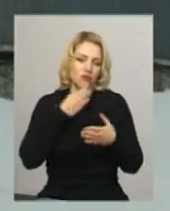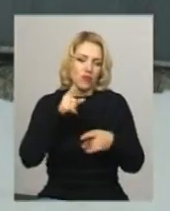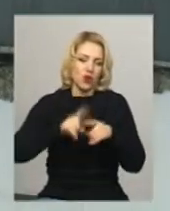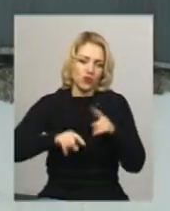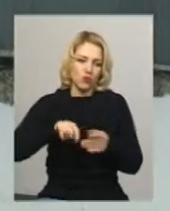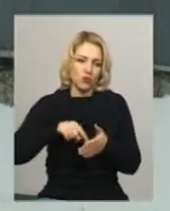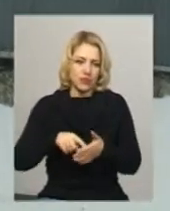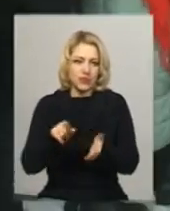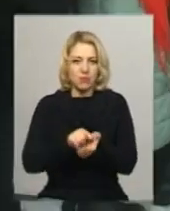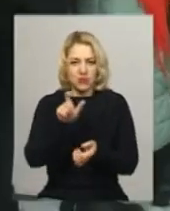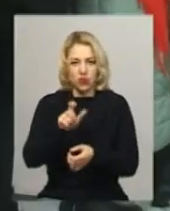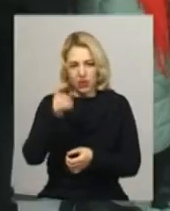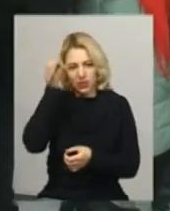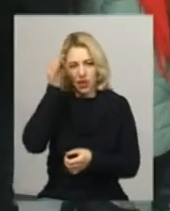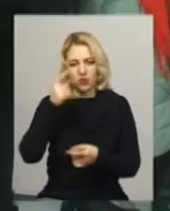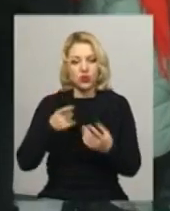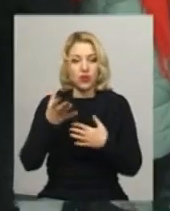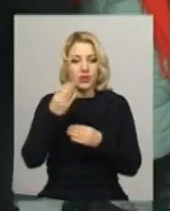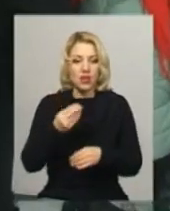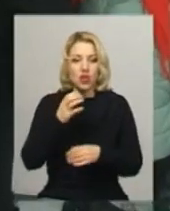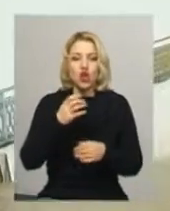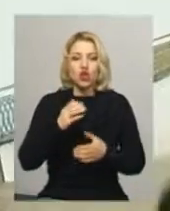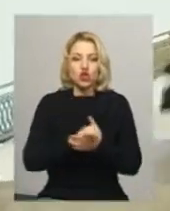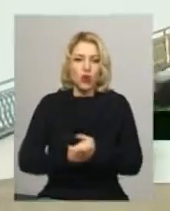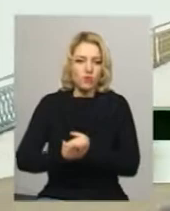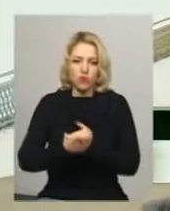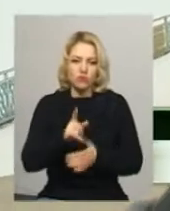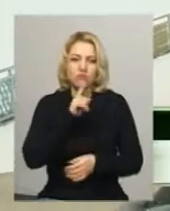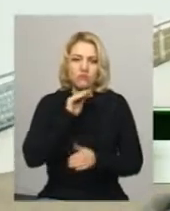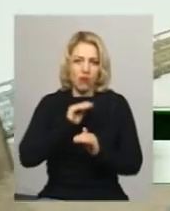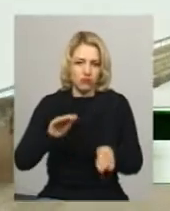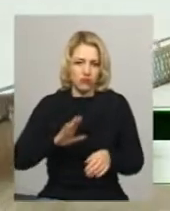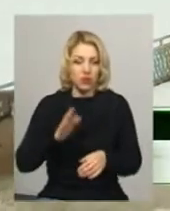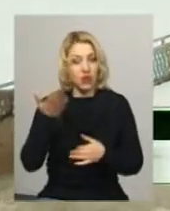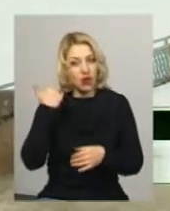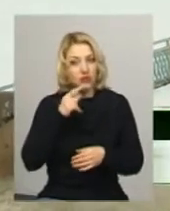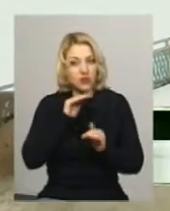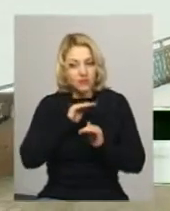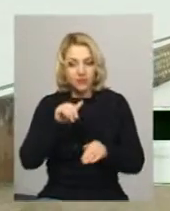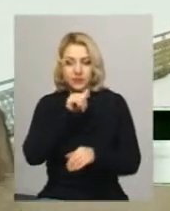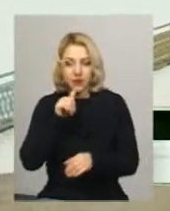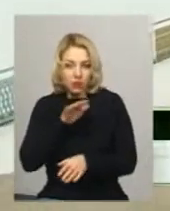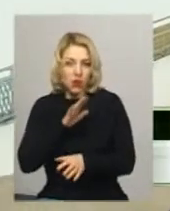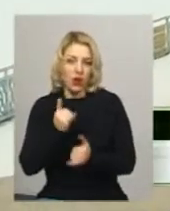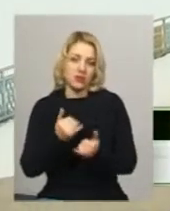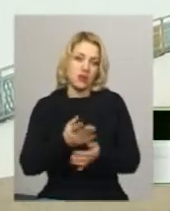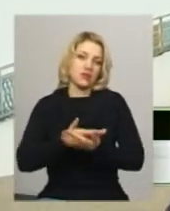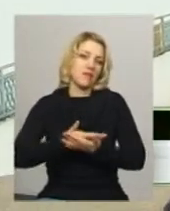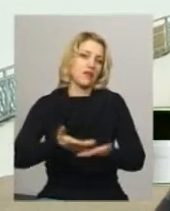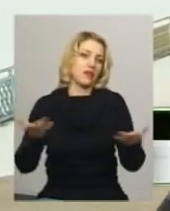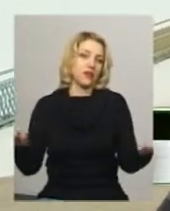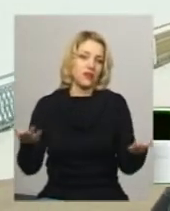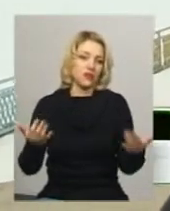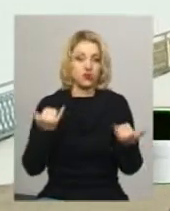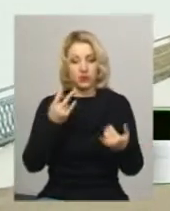Іван Трубай пригадує, про День соборності раніше замовчували. Тоді трохи замовчували, а зараз вже відкрито. Да, сьогодні дивився я